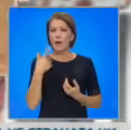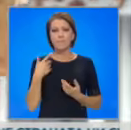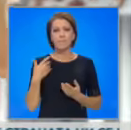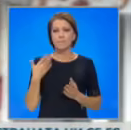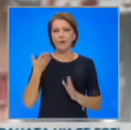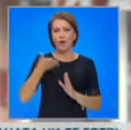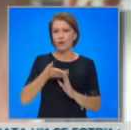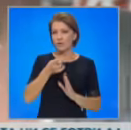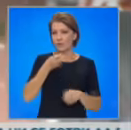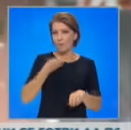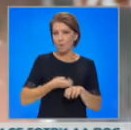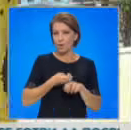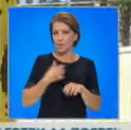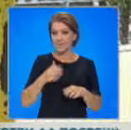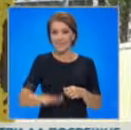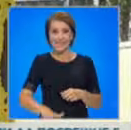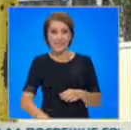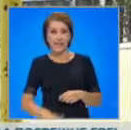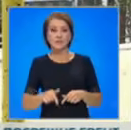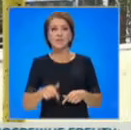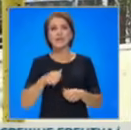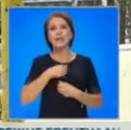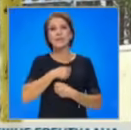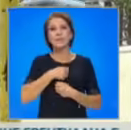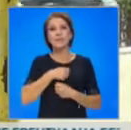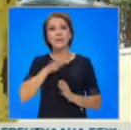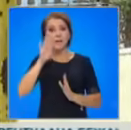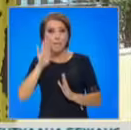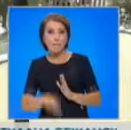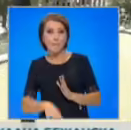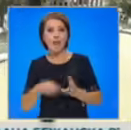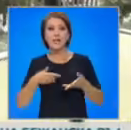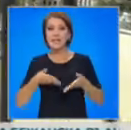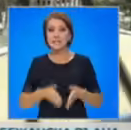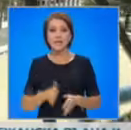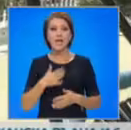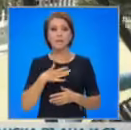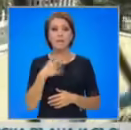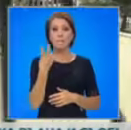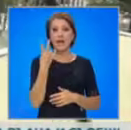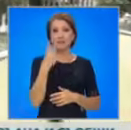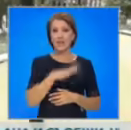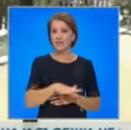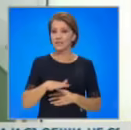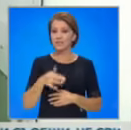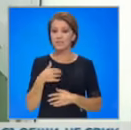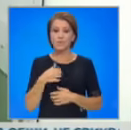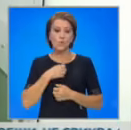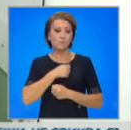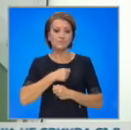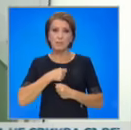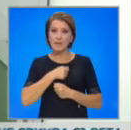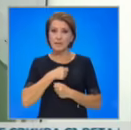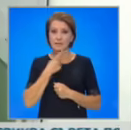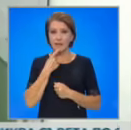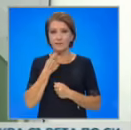болница с детето си. Сега се притеснява най-много за по-малкия си син. Две деца има, много се страхувам за тях. Просто не